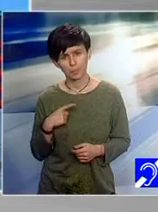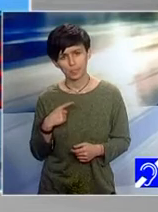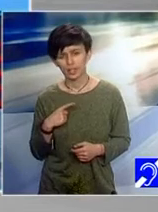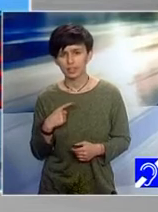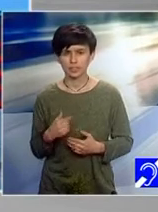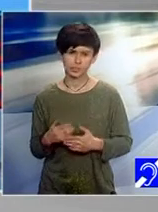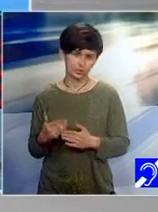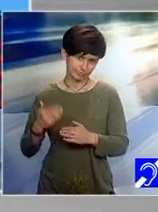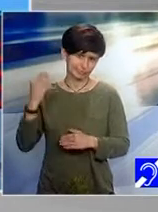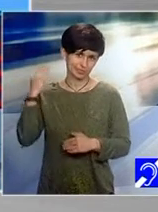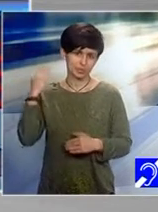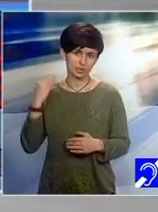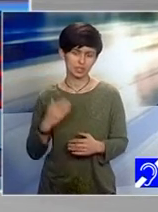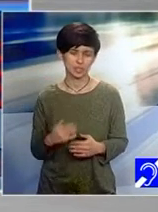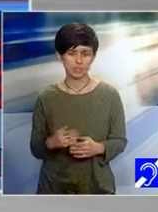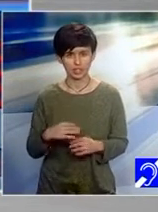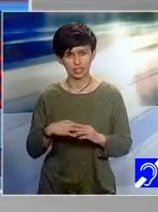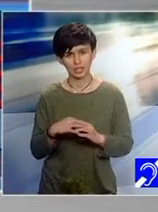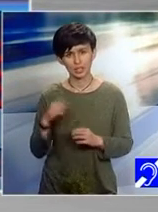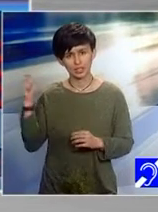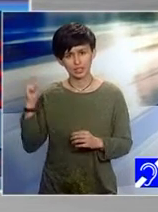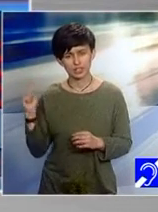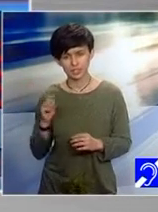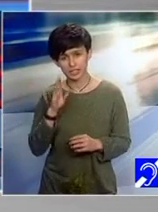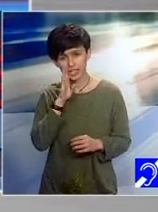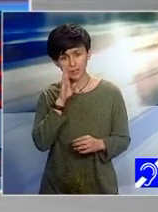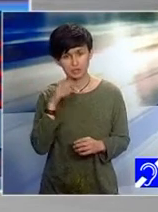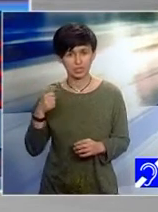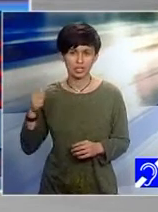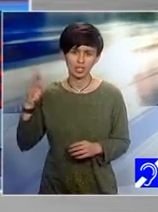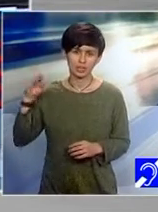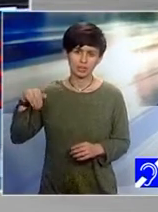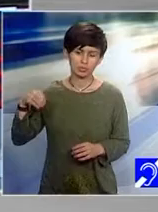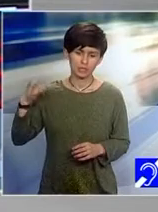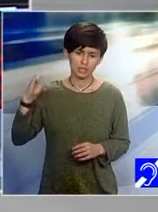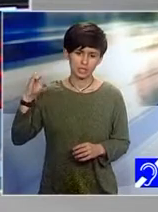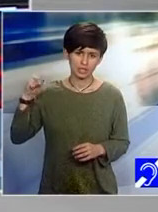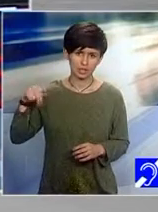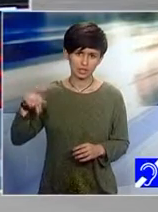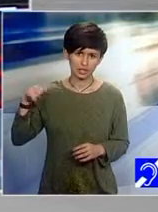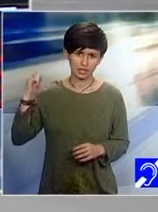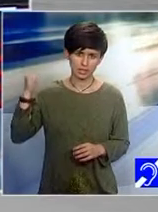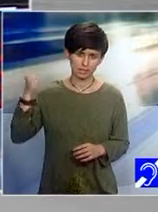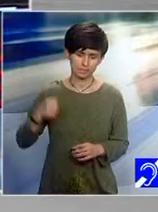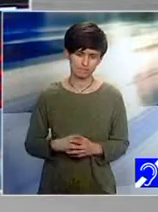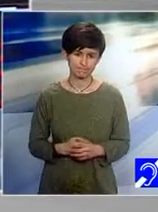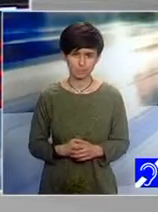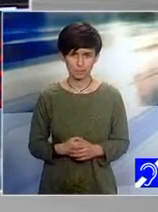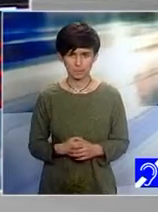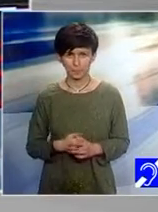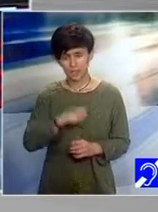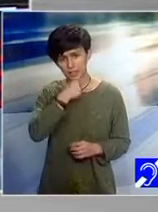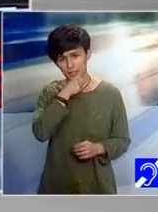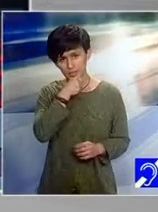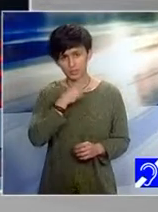în aproape țara mamă, adică Armenia. Dar e și mai complicat pentru că bunicul meu din partea mamei s-a născut